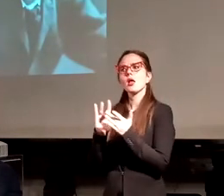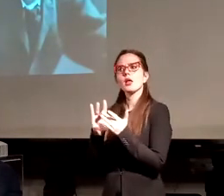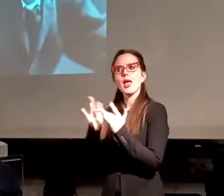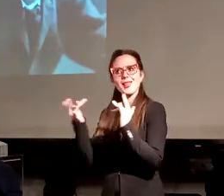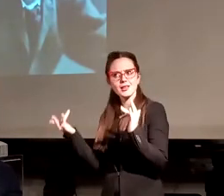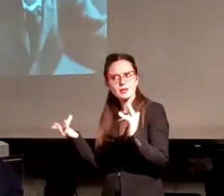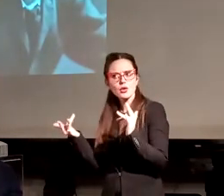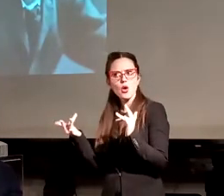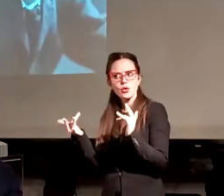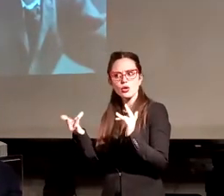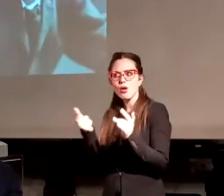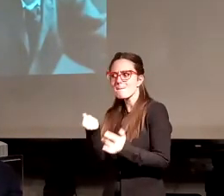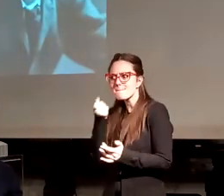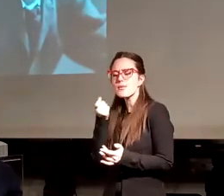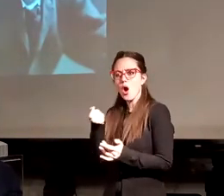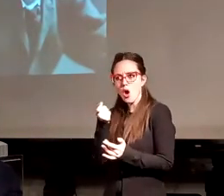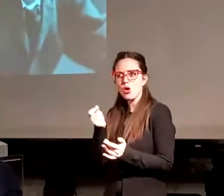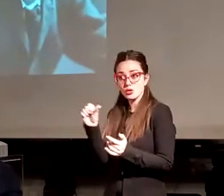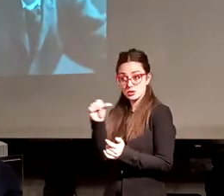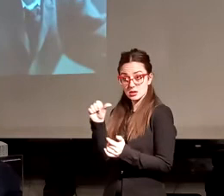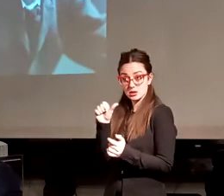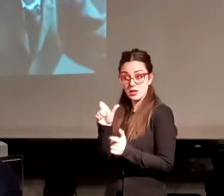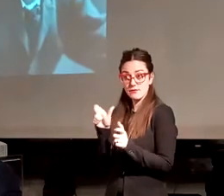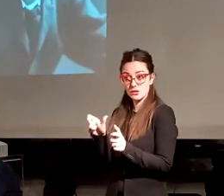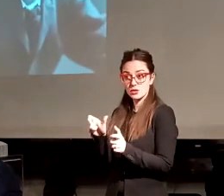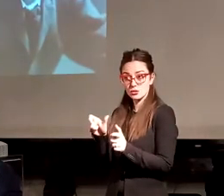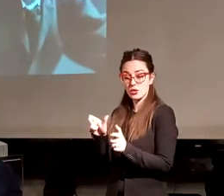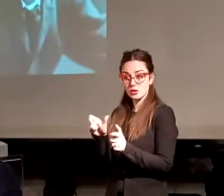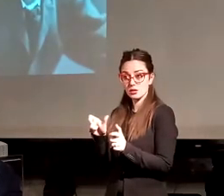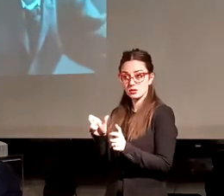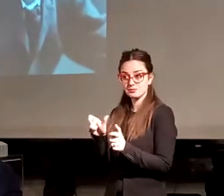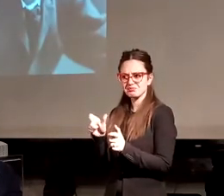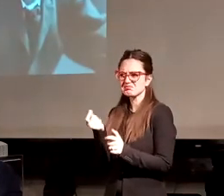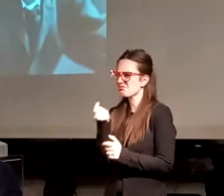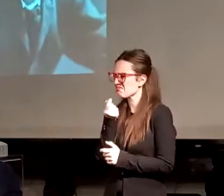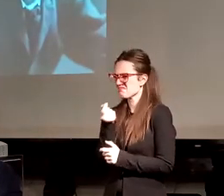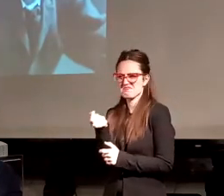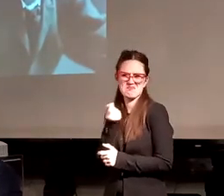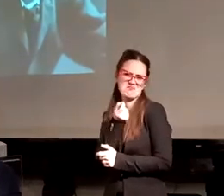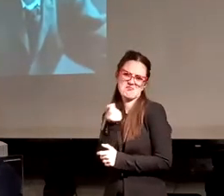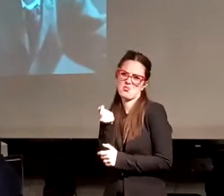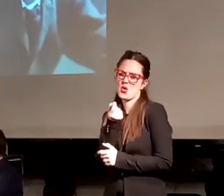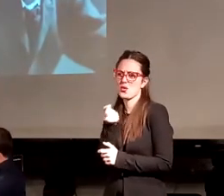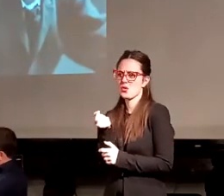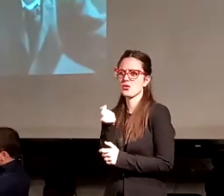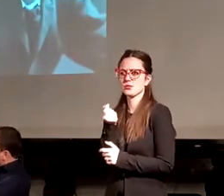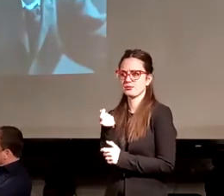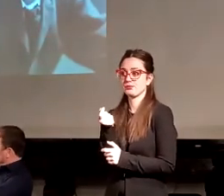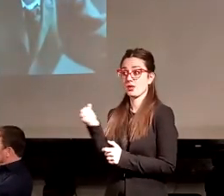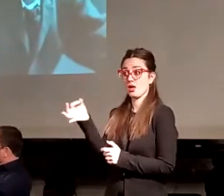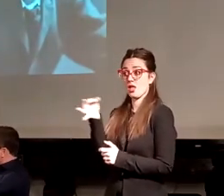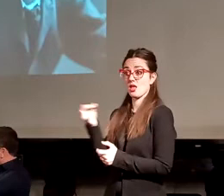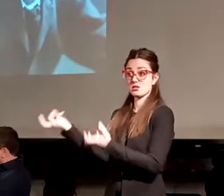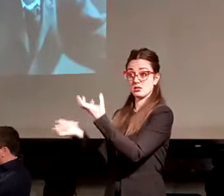pochissimo e nemmeno un decimo di quello che scrivono del